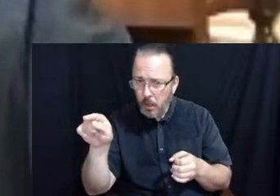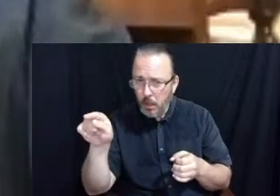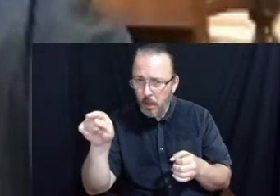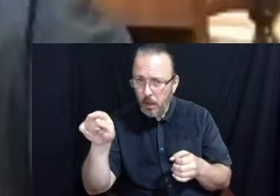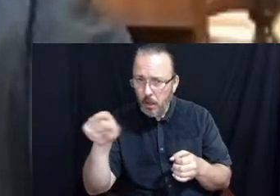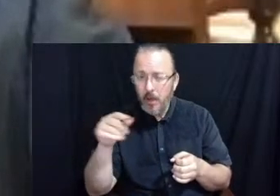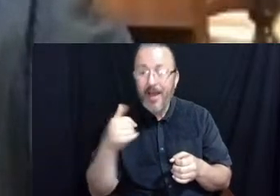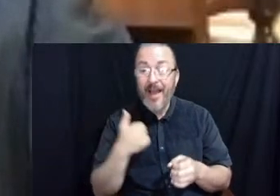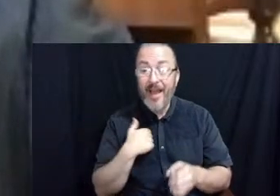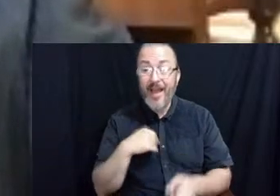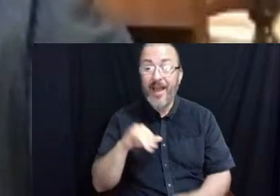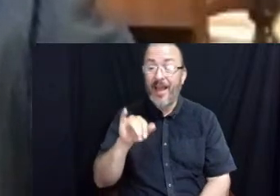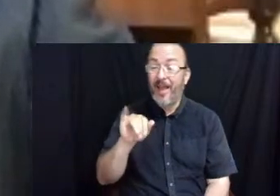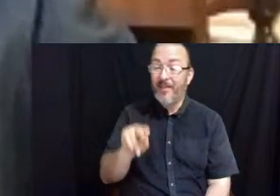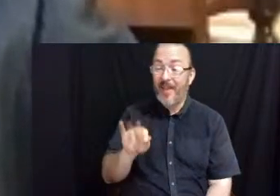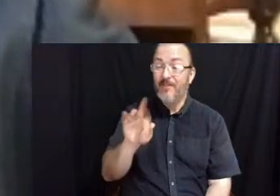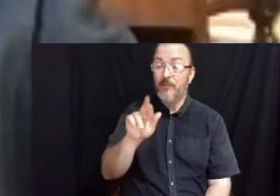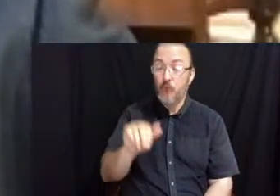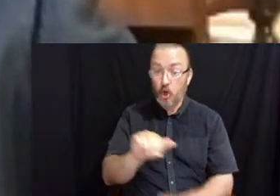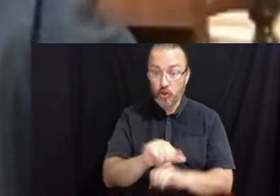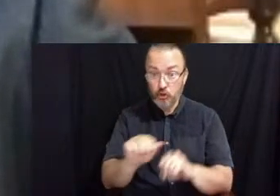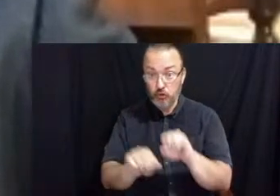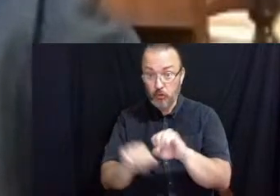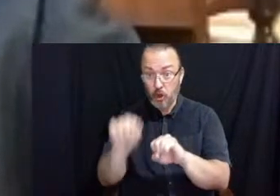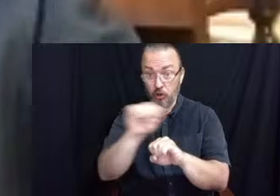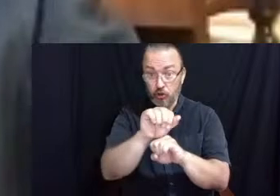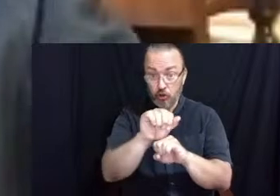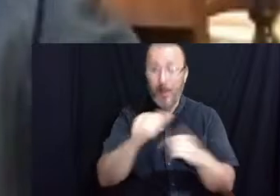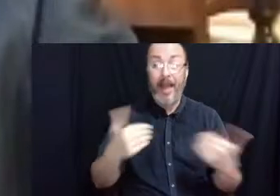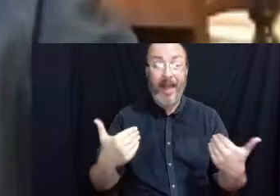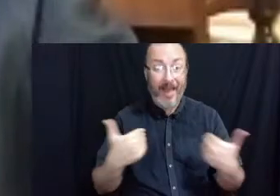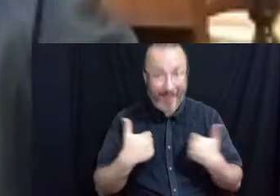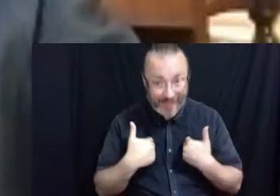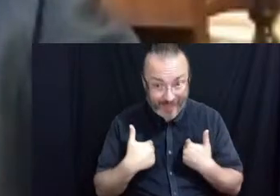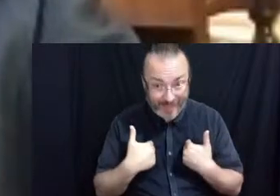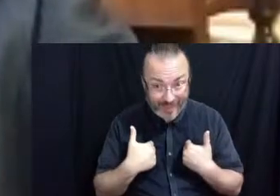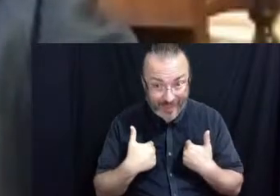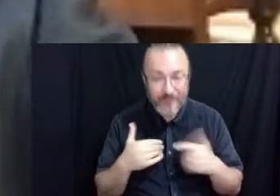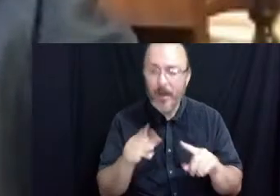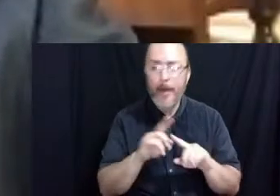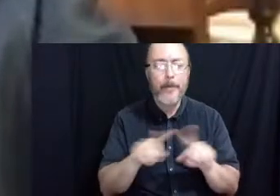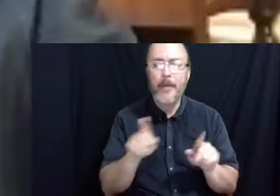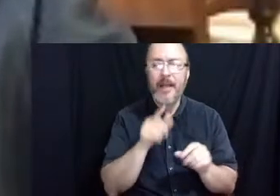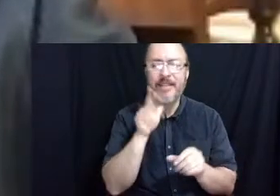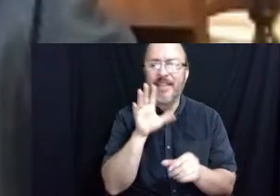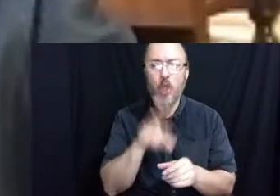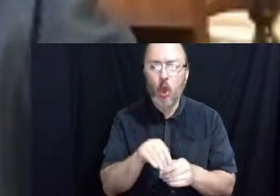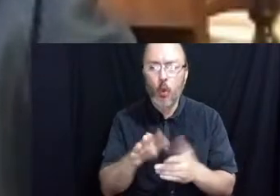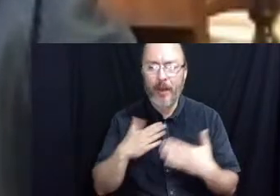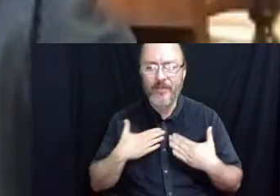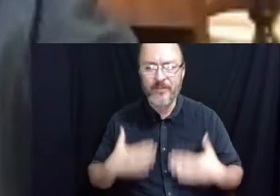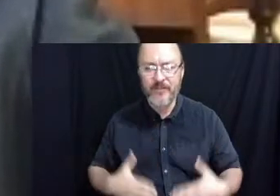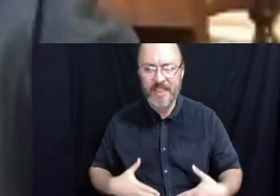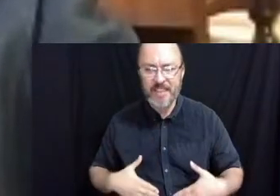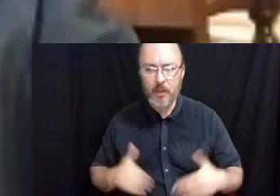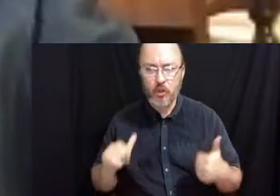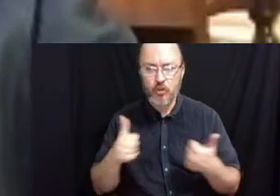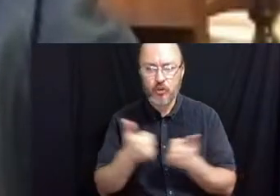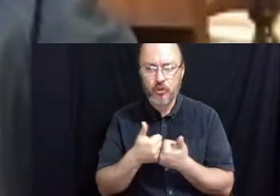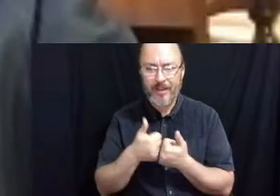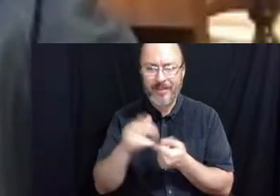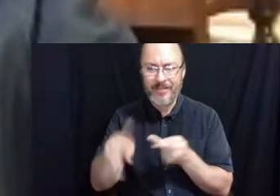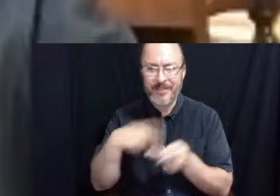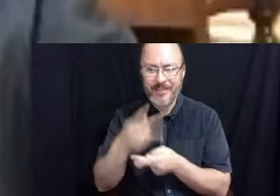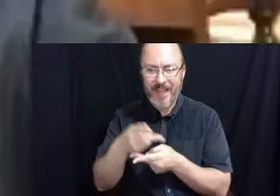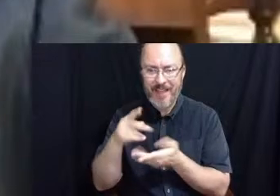on constate que les infrastructures existent, mais ne prennent pas en charge les apprenants qui ont des handicaps